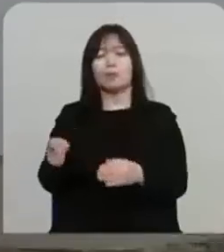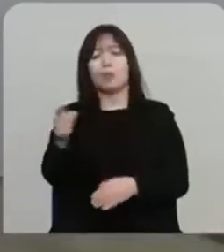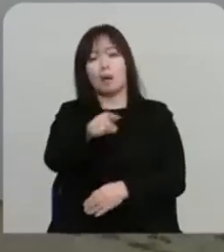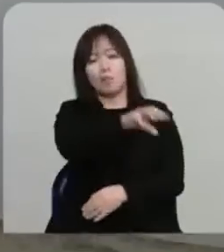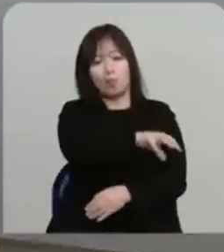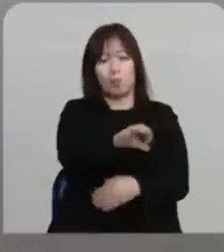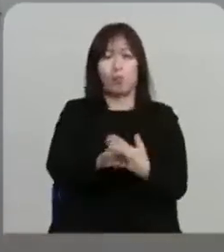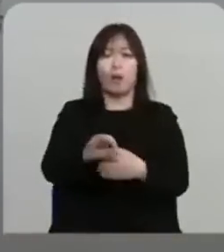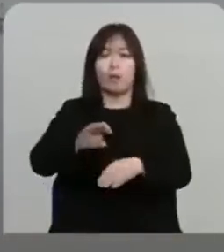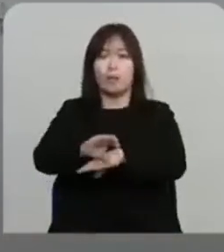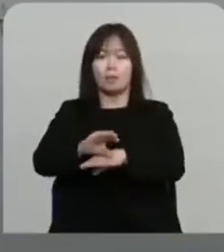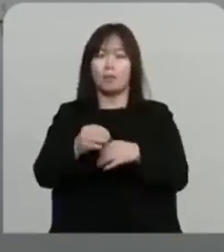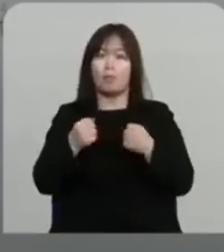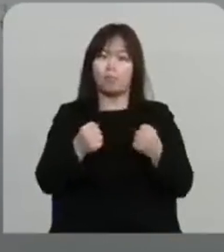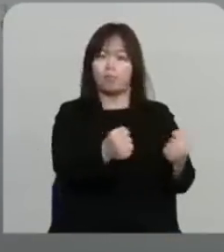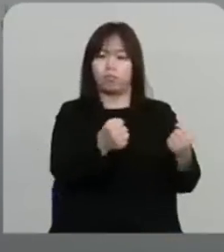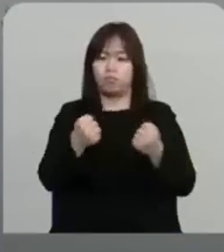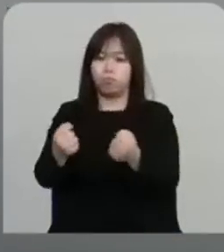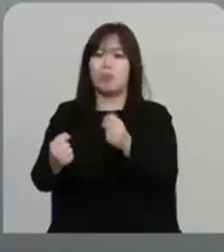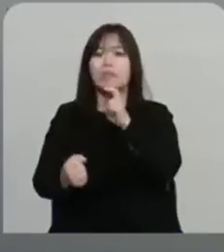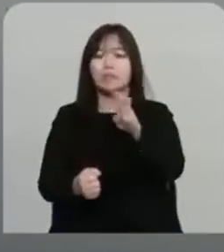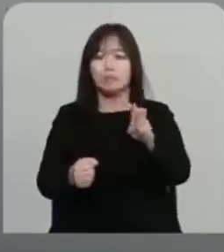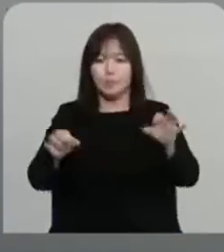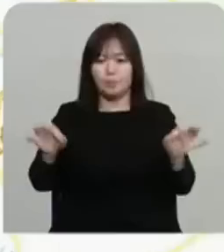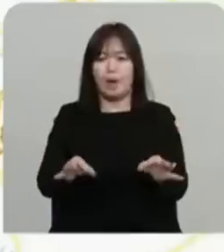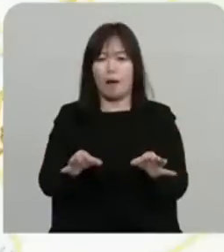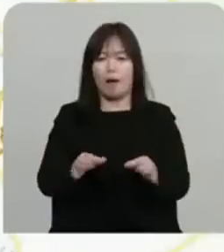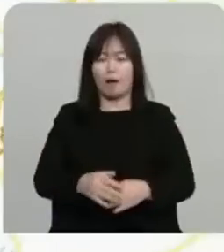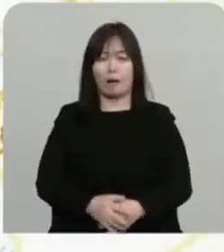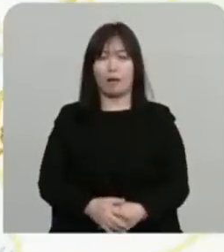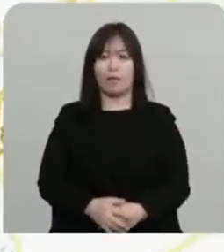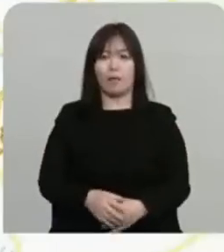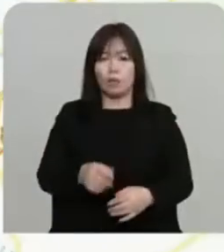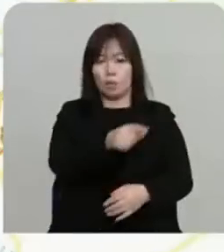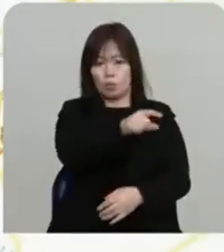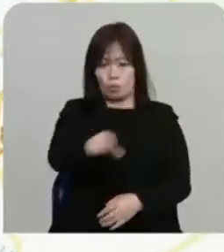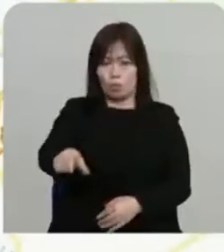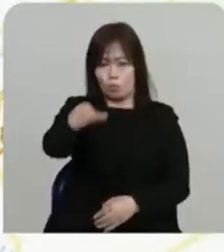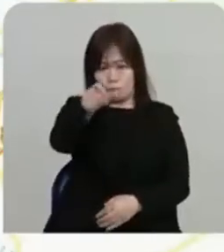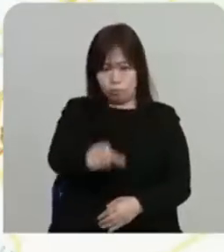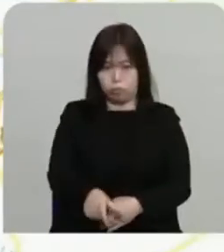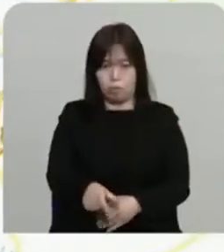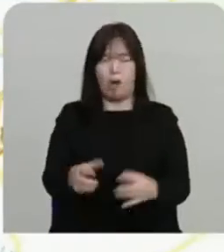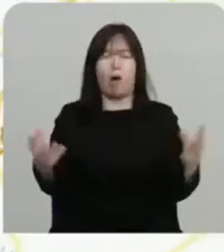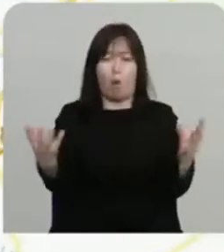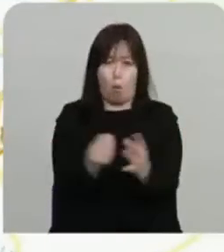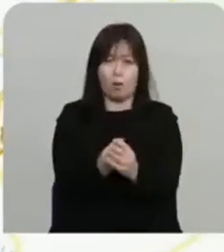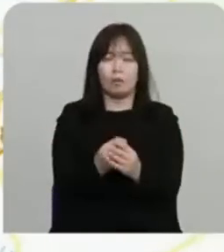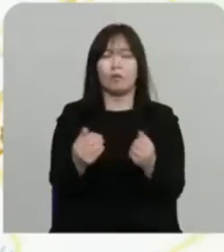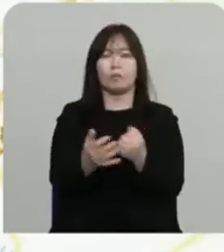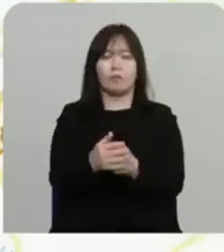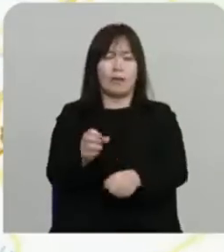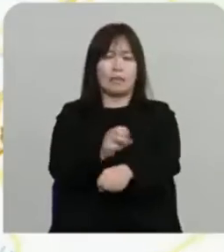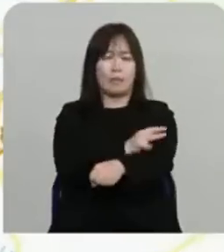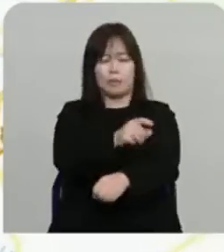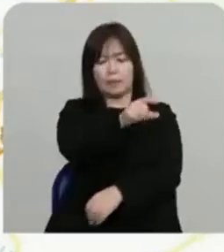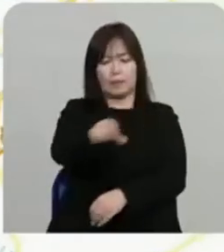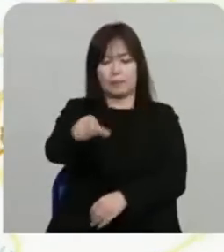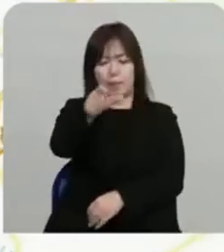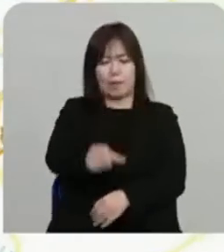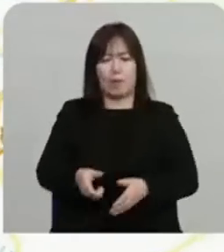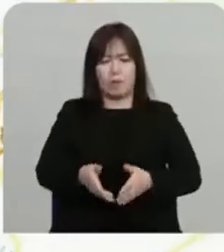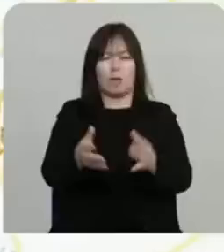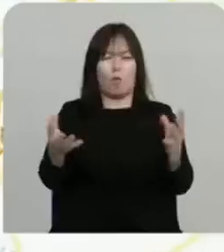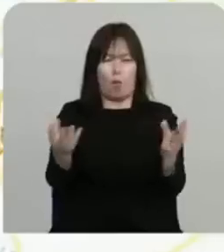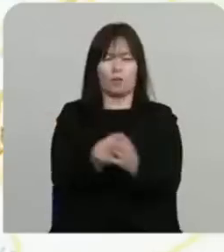어디서든 자동차로 20분 안에 닿을 수 있습니다. 세해전 동서도로에 이어 남북도로까지 새만금의 십자형 도로망이